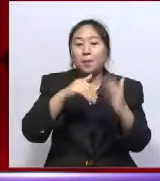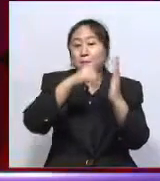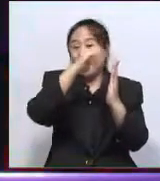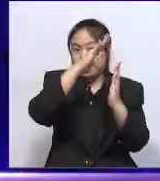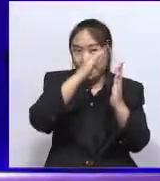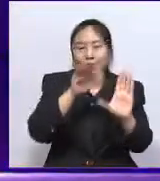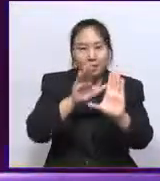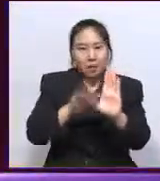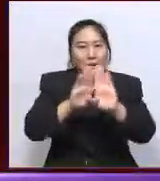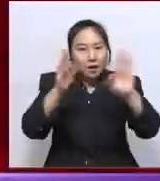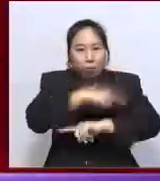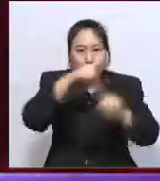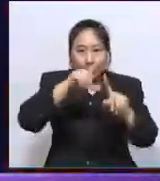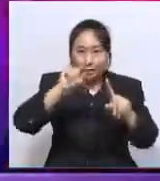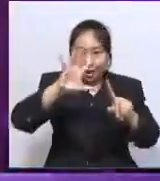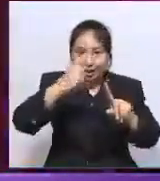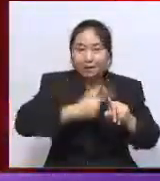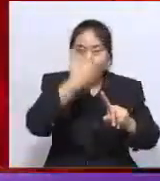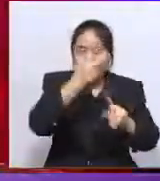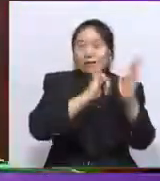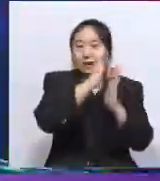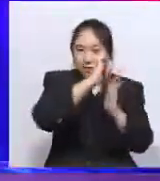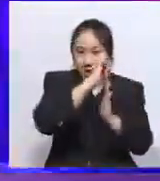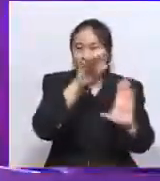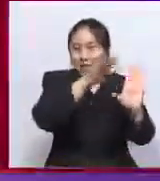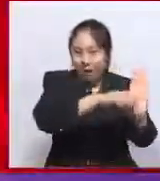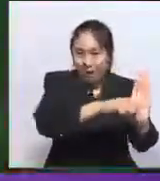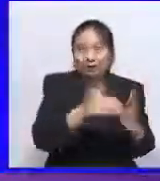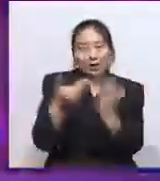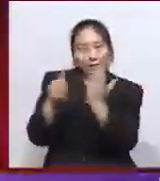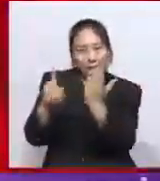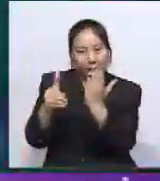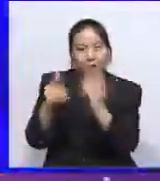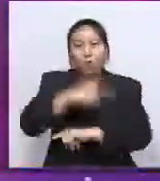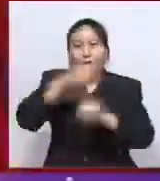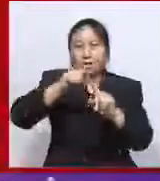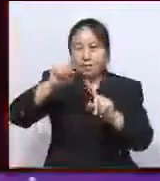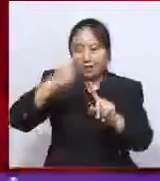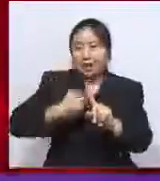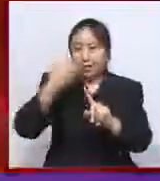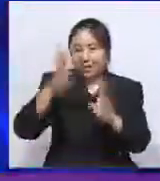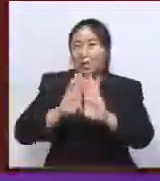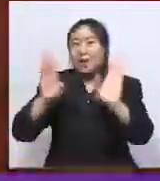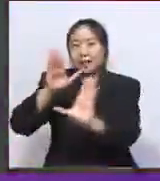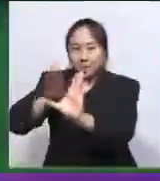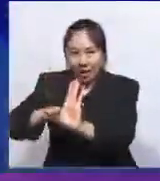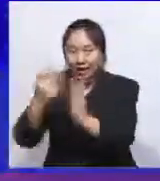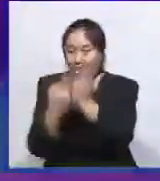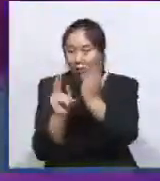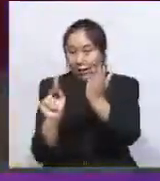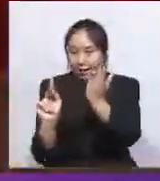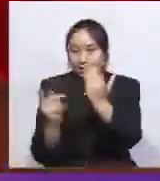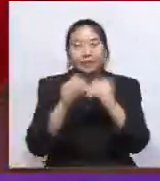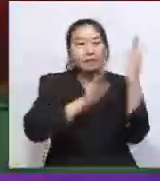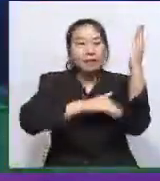เปิดรับสมัครวันที่25มีนาคมที่จังหวัดเชียงใหม่นะคะที่ภาคอีสานเปิดวันที่1เมษายนที่จังหวัดขอนแก่นภา